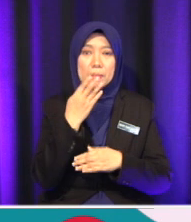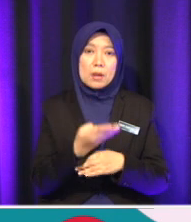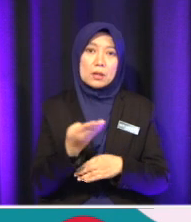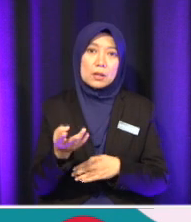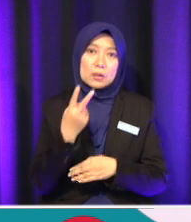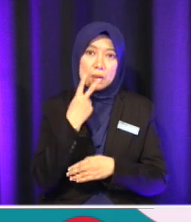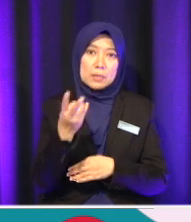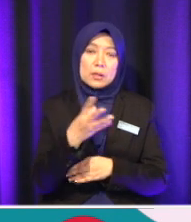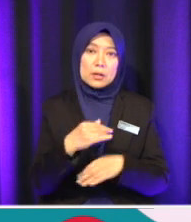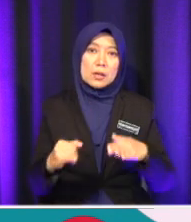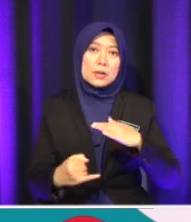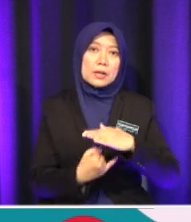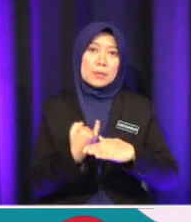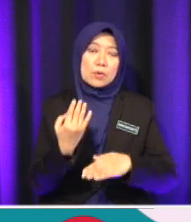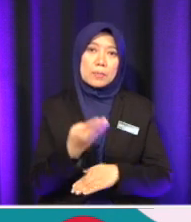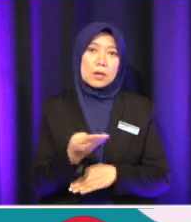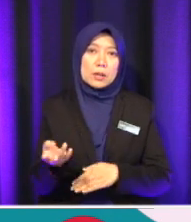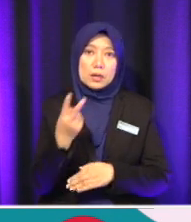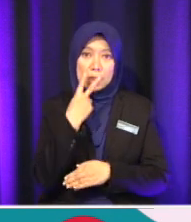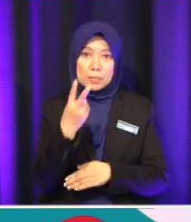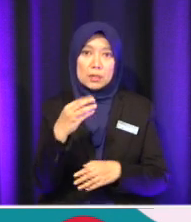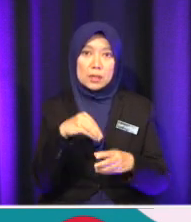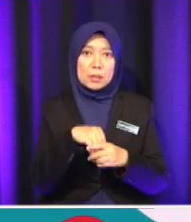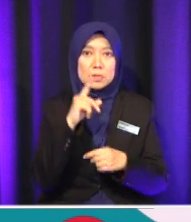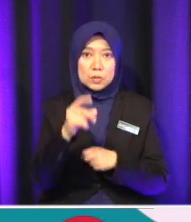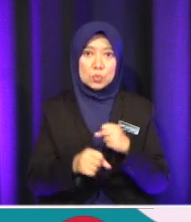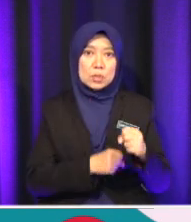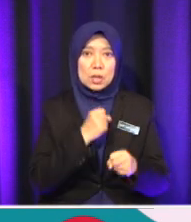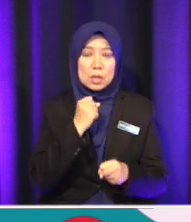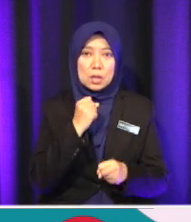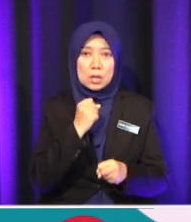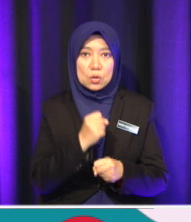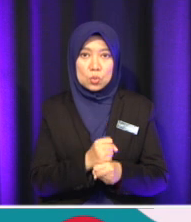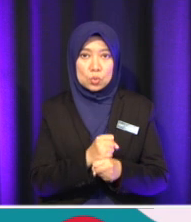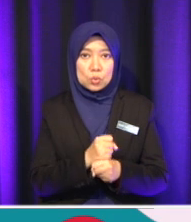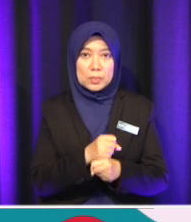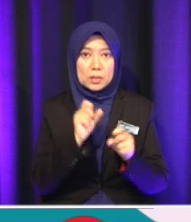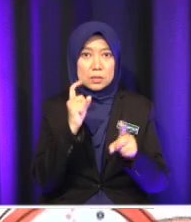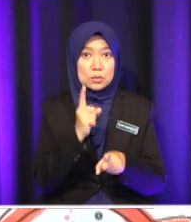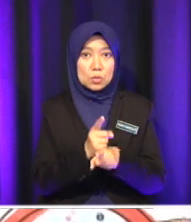nilai impor barang nampak dalam setahun Oke Betul kesalahan